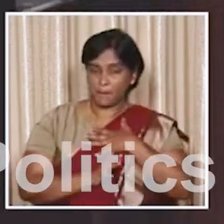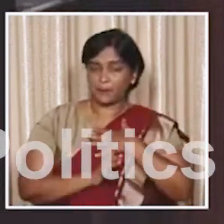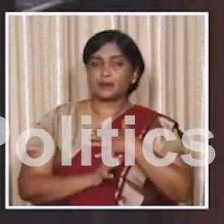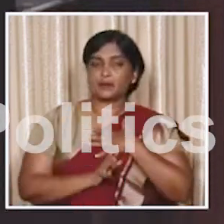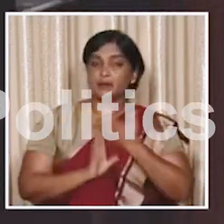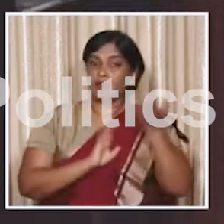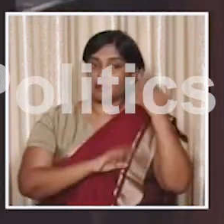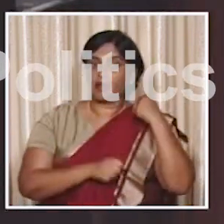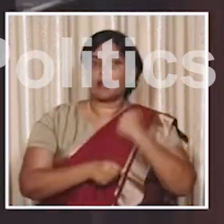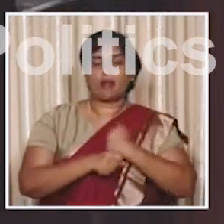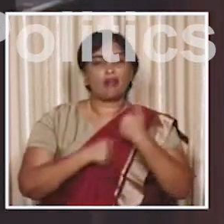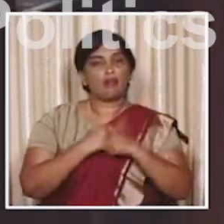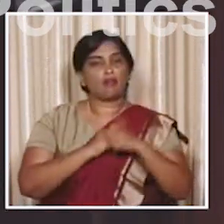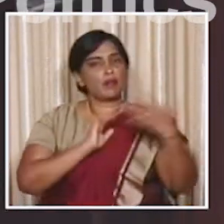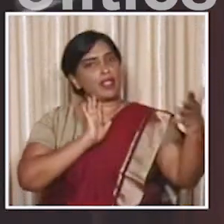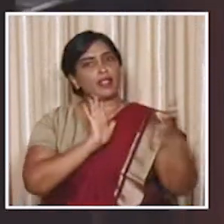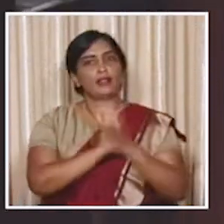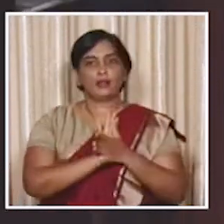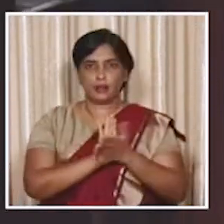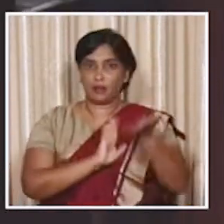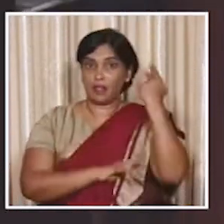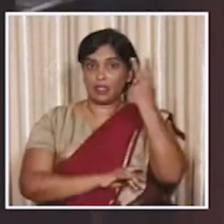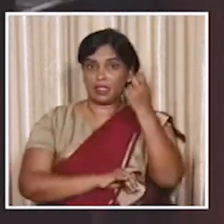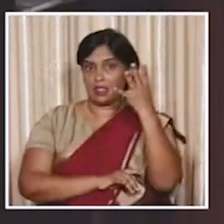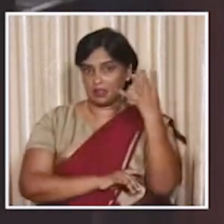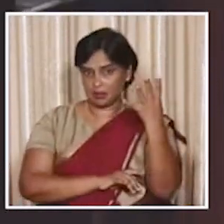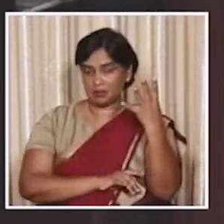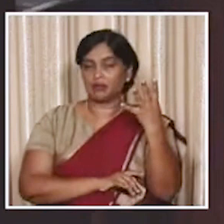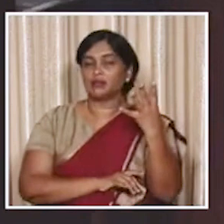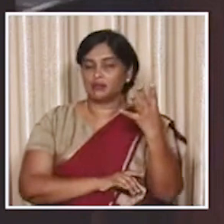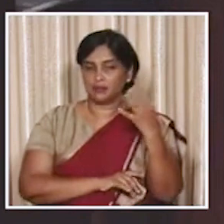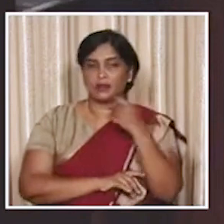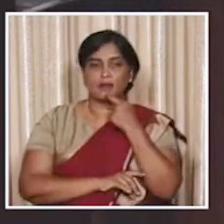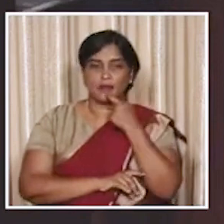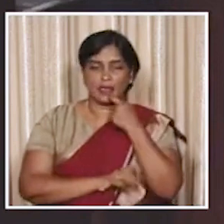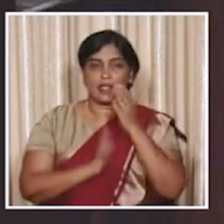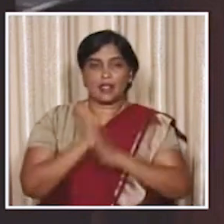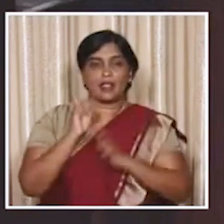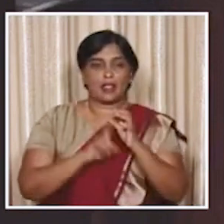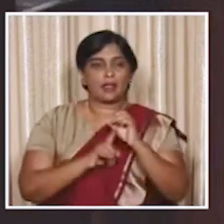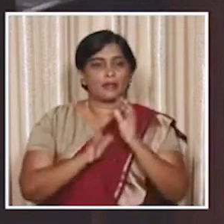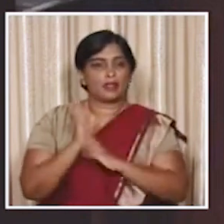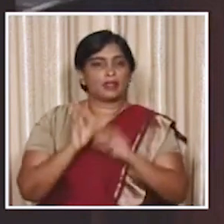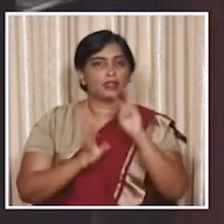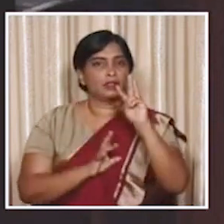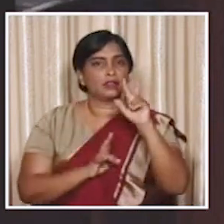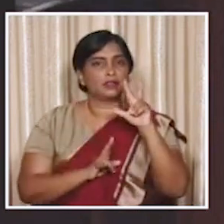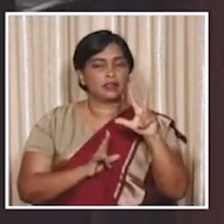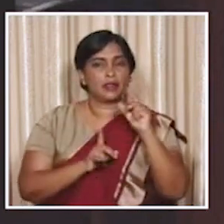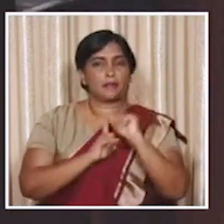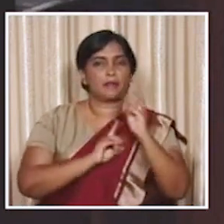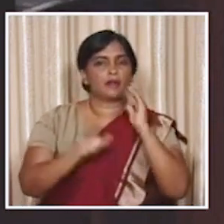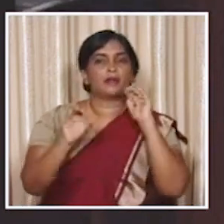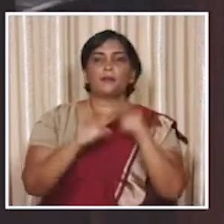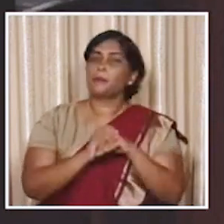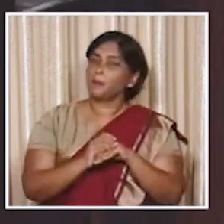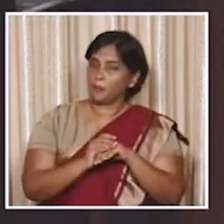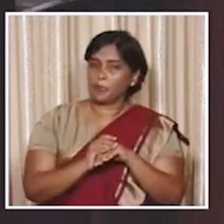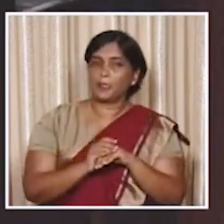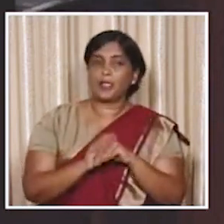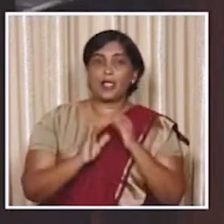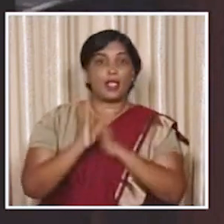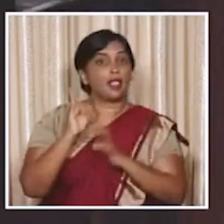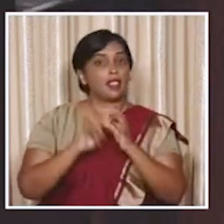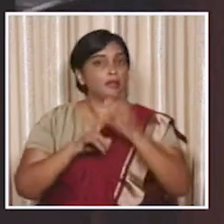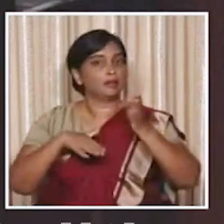ඒ වෙලාවේ ආණ්ඩු හදන්න අපිත් එක්ක එක්ක වුණා. අපිත් එක්ක එක්ක වුණා මන්ත්‍රීවරු 38ක් පාර්ලිමේන්තුවට ආවා ඒකේ